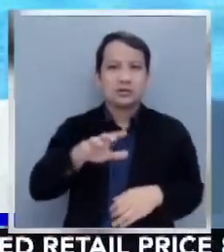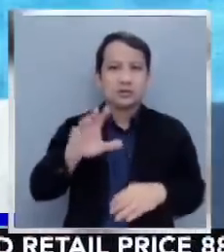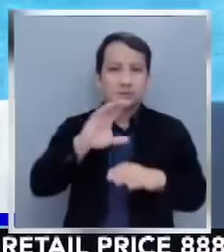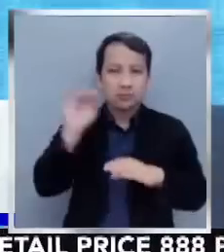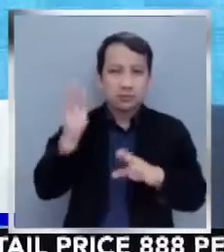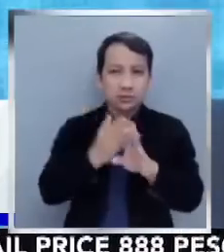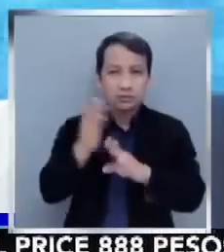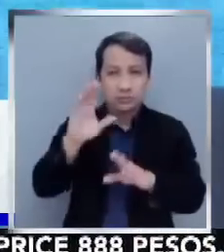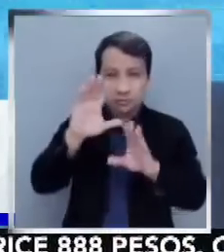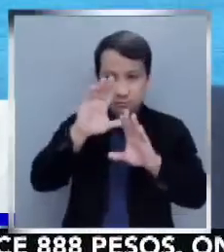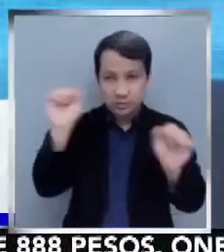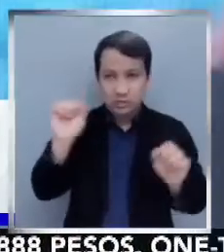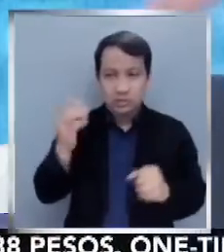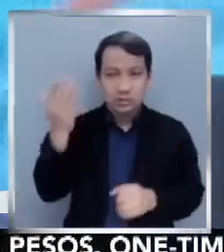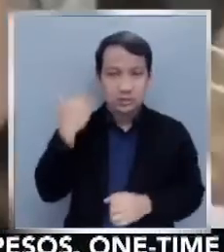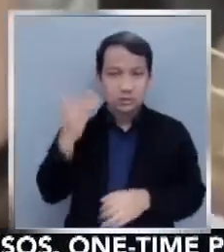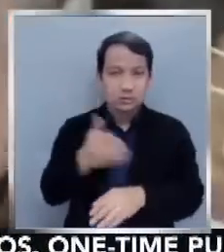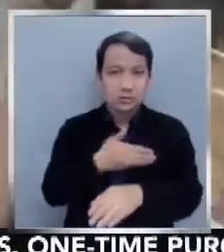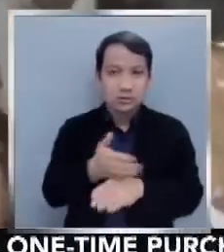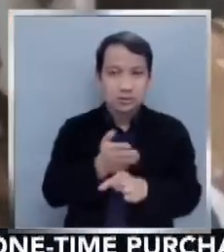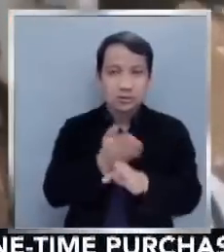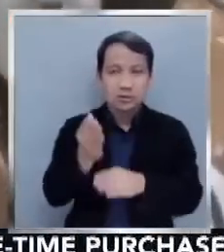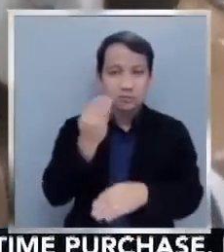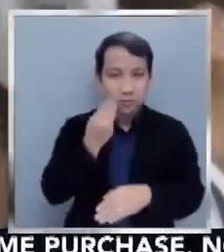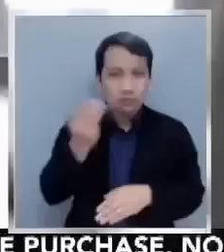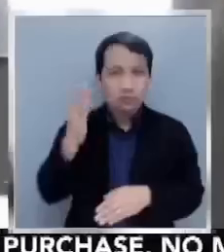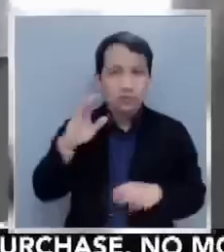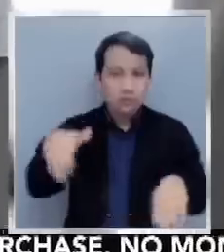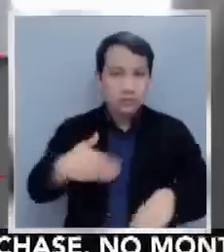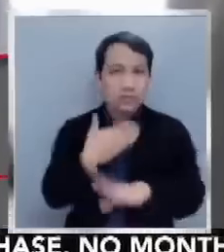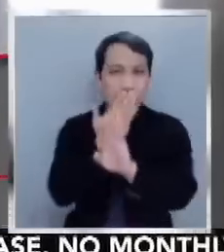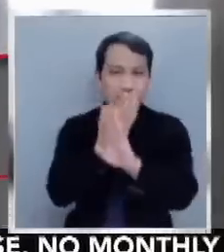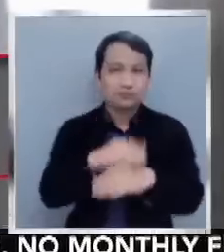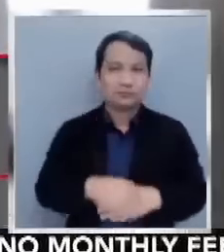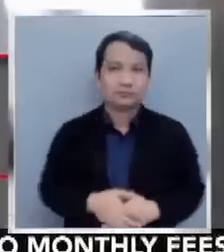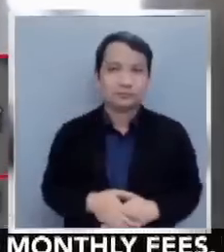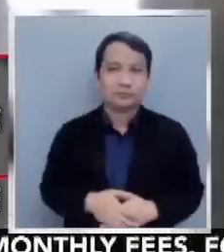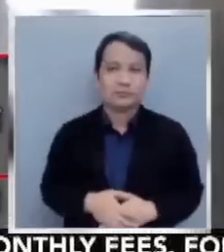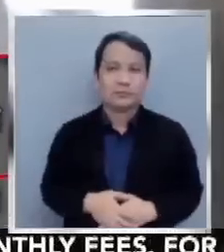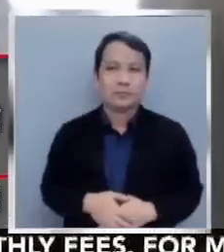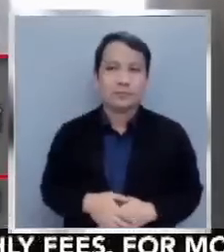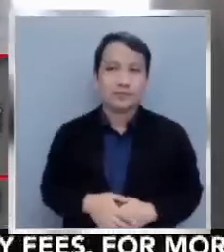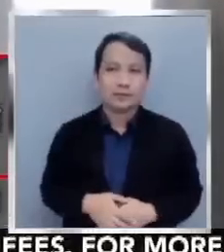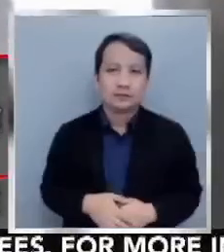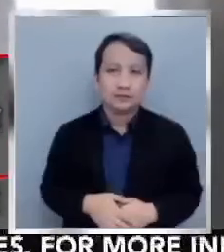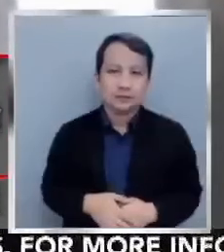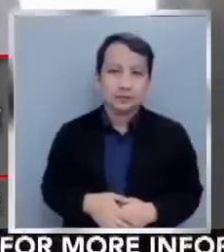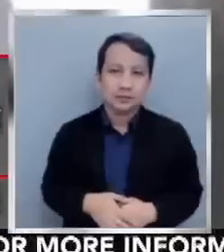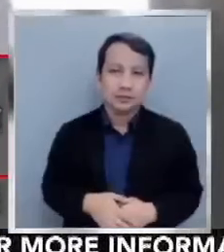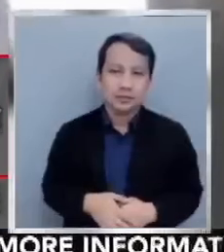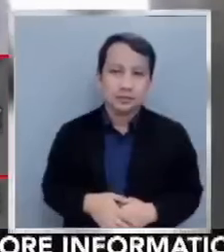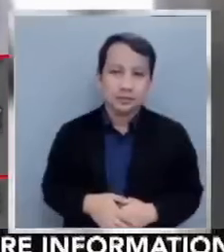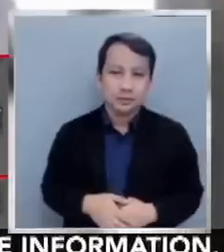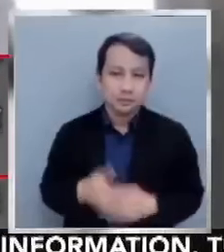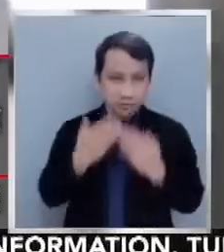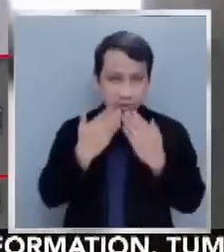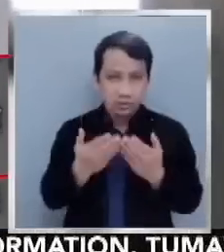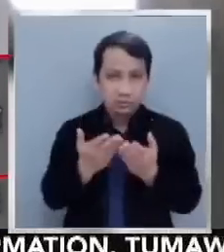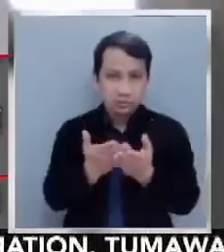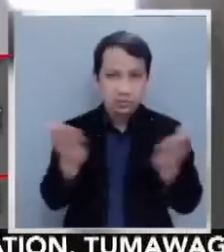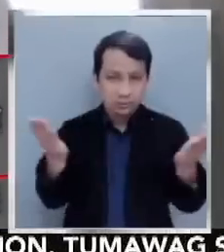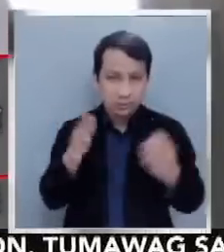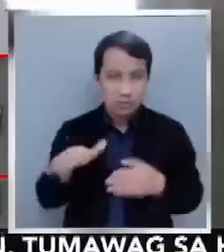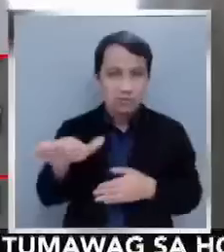concert na idinaos para sa kanyang pag-uwi sa Davao City. Kumain na lang ang inyong gihatag sa